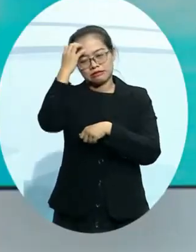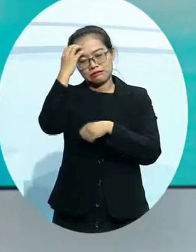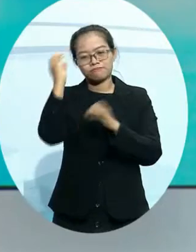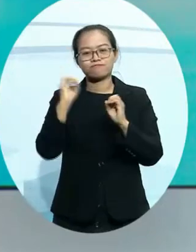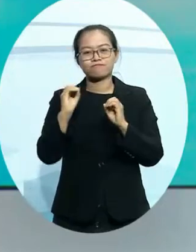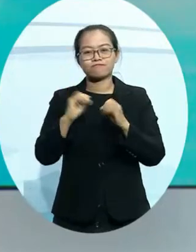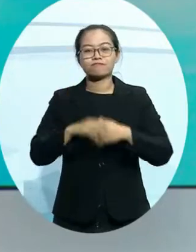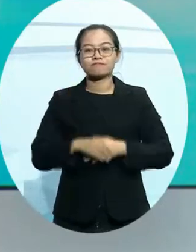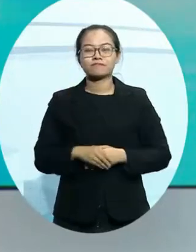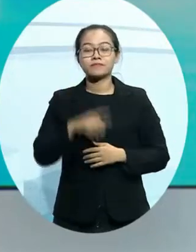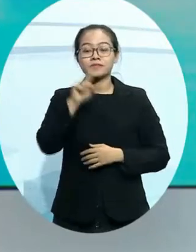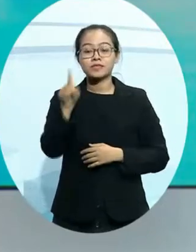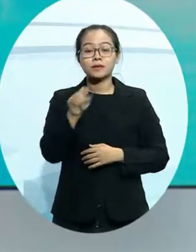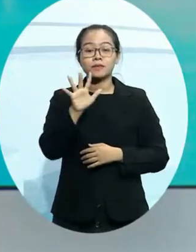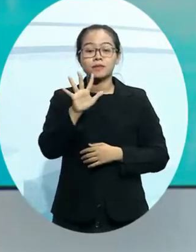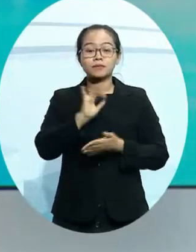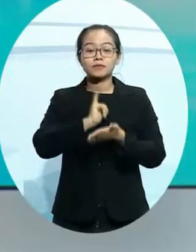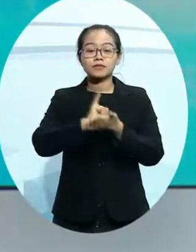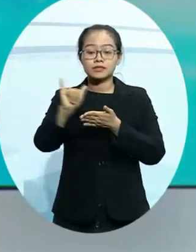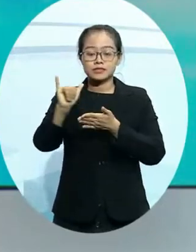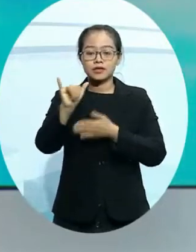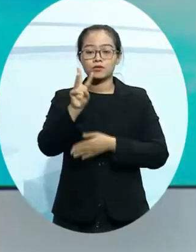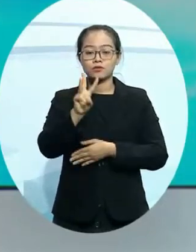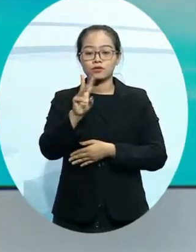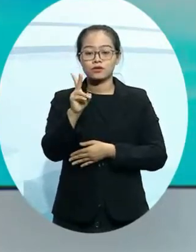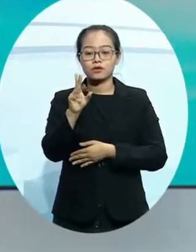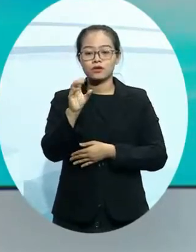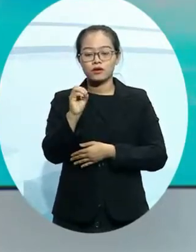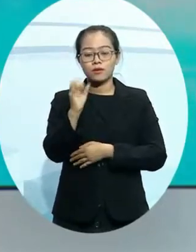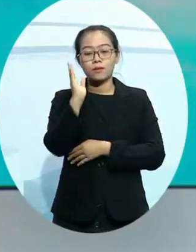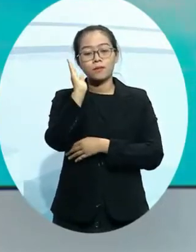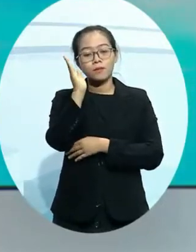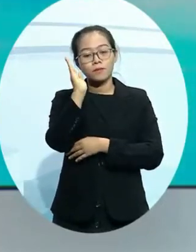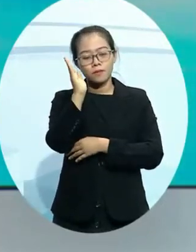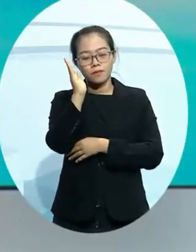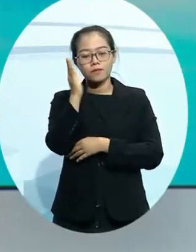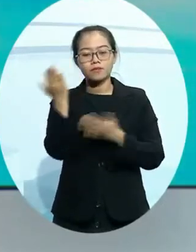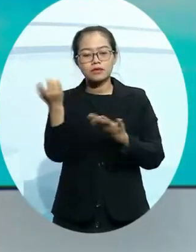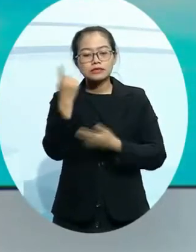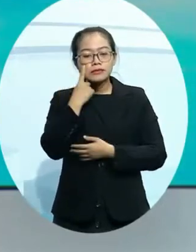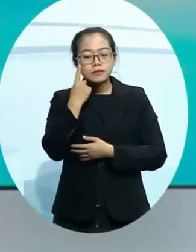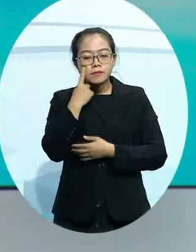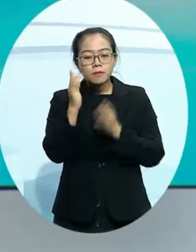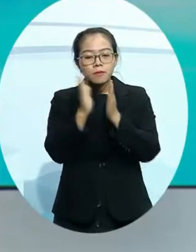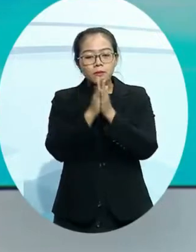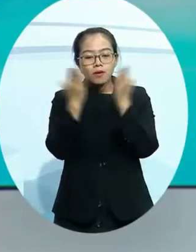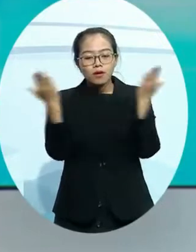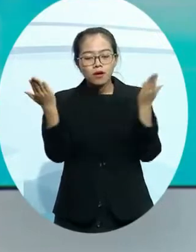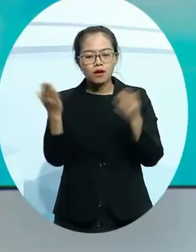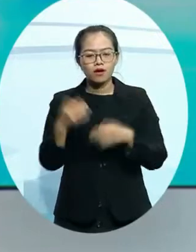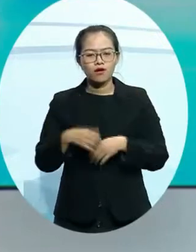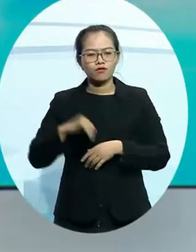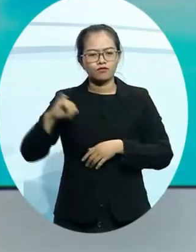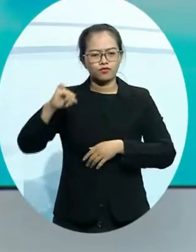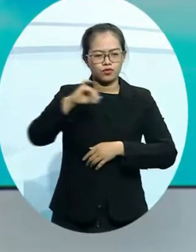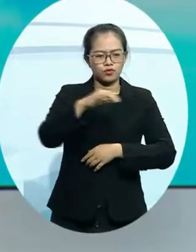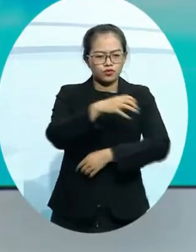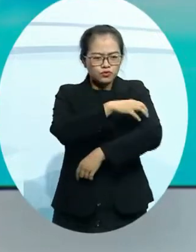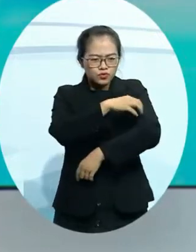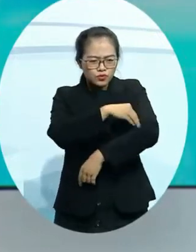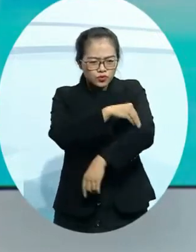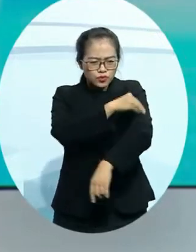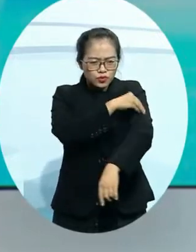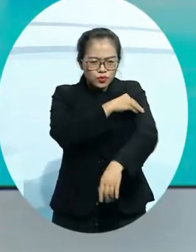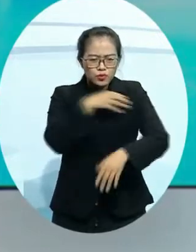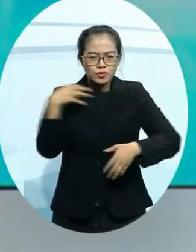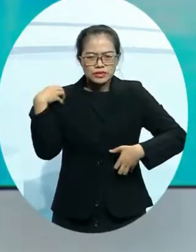Ngày 15 tháng 6, Tổ chức Y tế Thế giới WHO cho biết đang xem xét một số báo cáo cho rằng virus đậu mùa khỉ xuất hiện trong tinh dịch